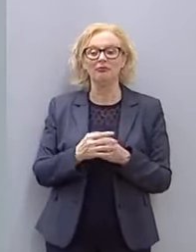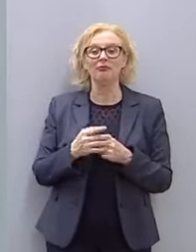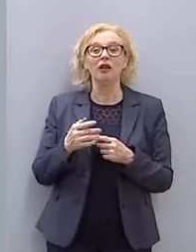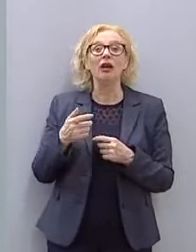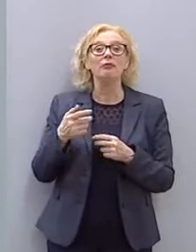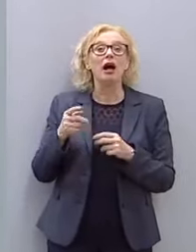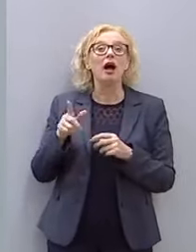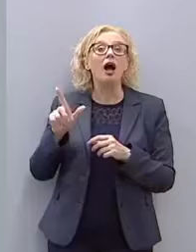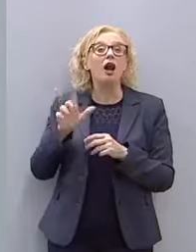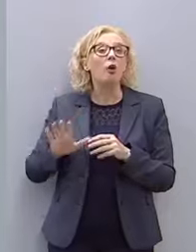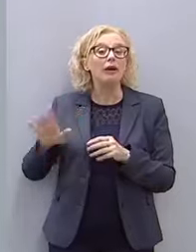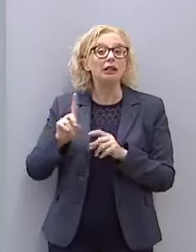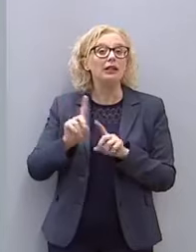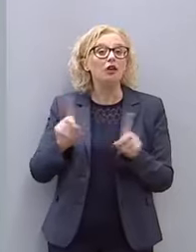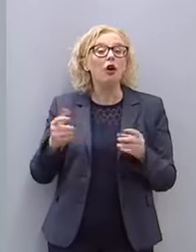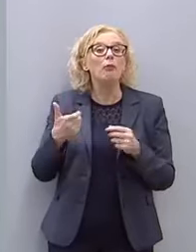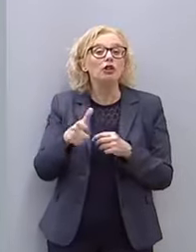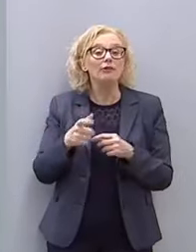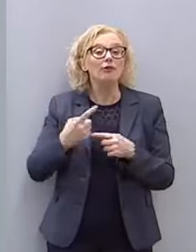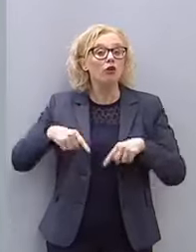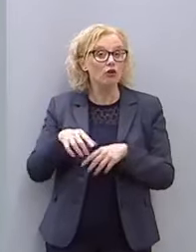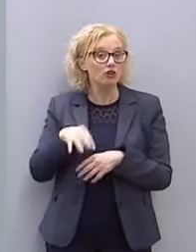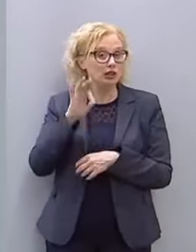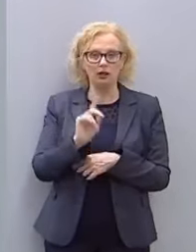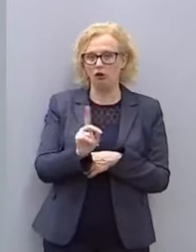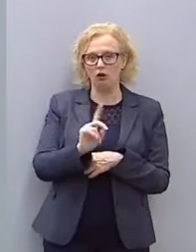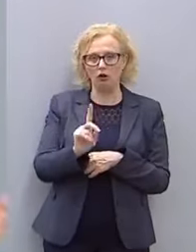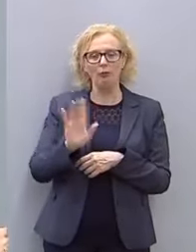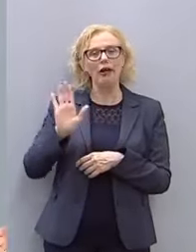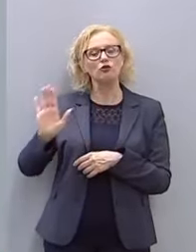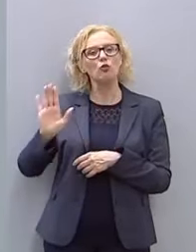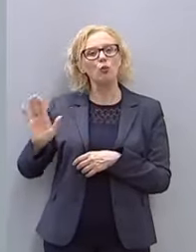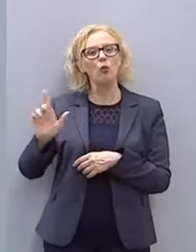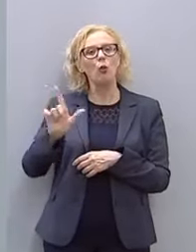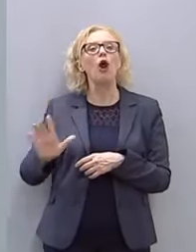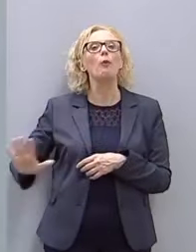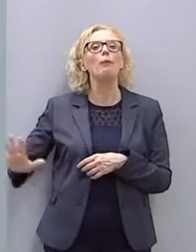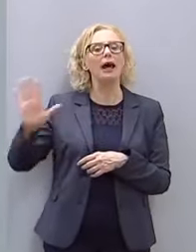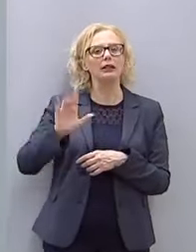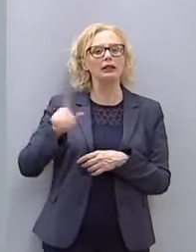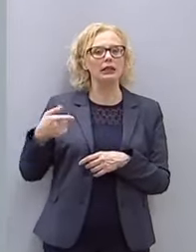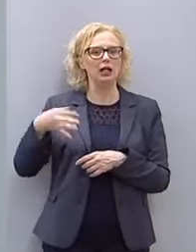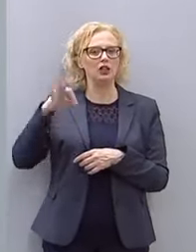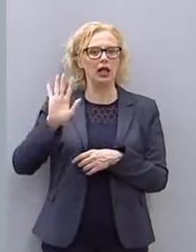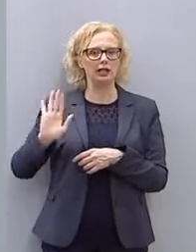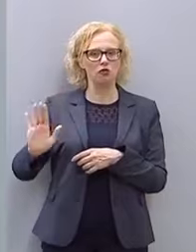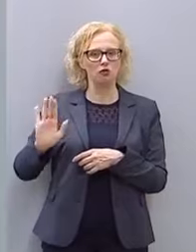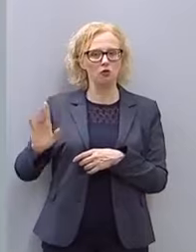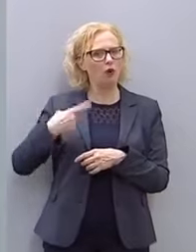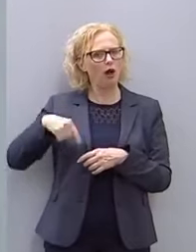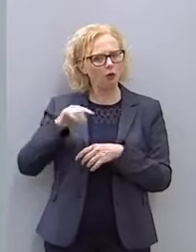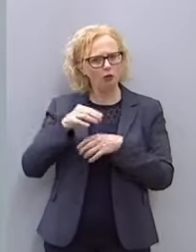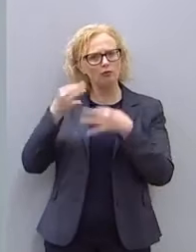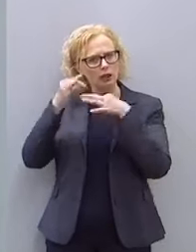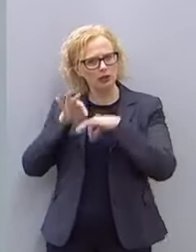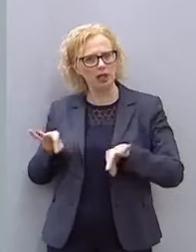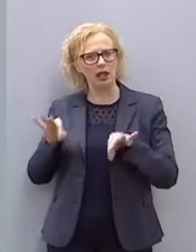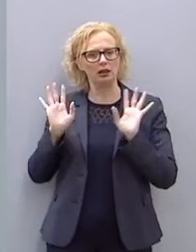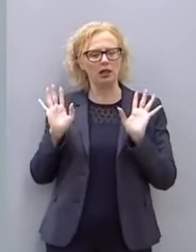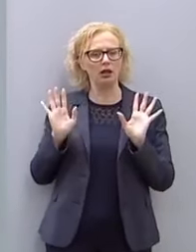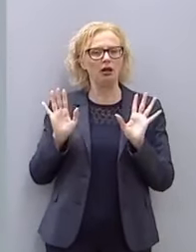lombardia lo abbiamo già spiegato non è una scelta nostra una scelta lombarda questo anche ovviamente rispettiamo però al momento da parte